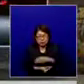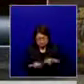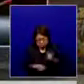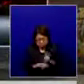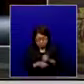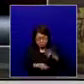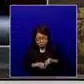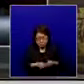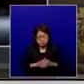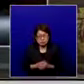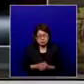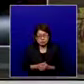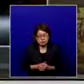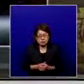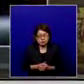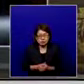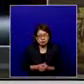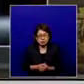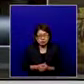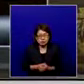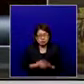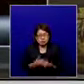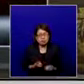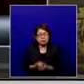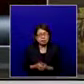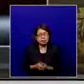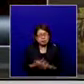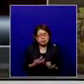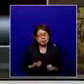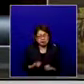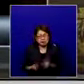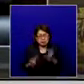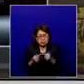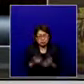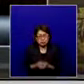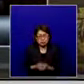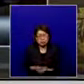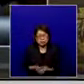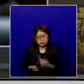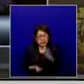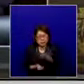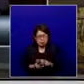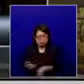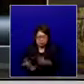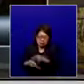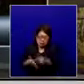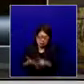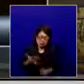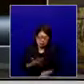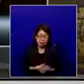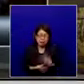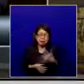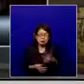ากสลันบุตรเขาเอาตัวเลขบ้าบอคอแตก1 2 3 4 5แล้วบอกว่านี่ไงช่ว